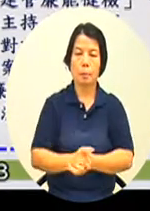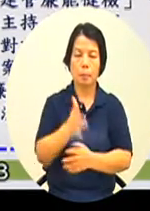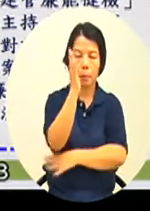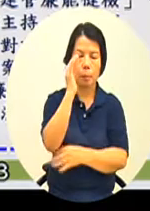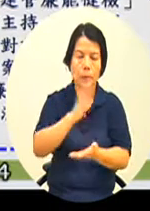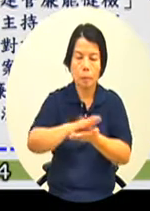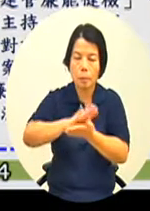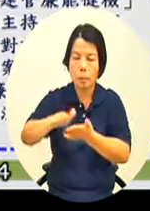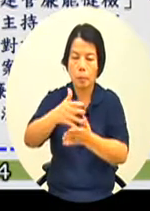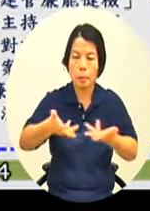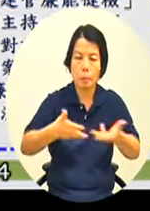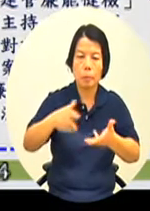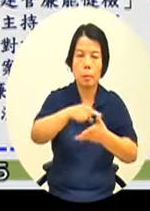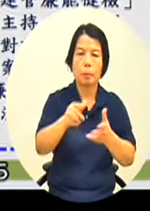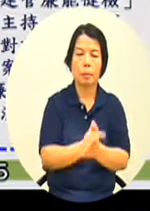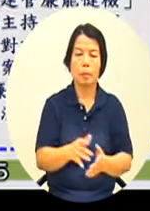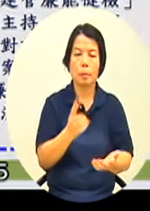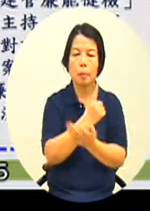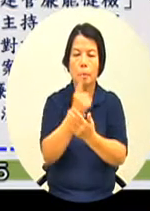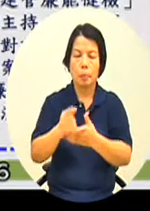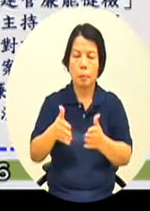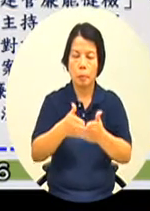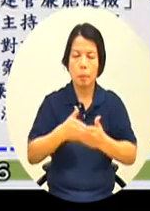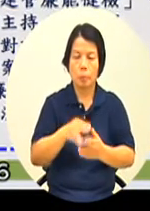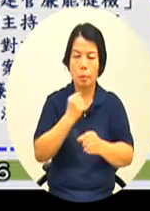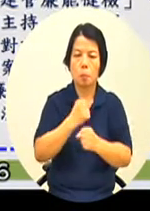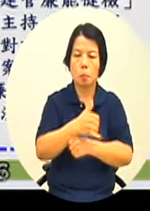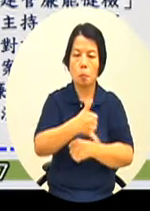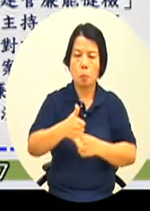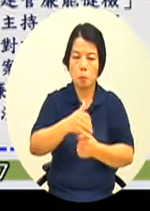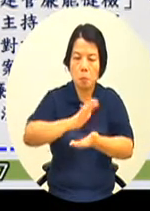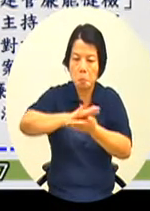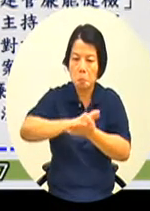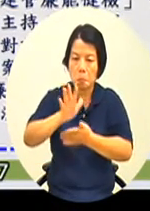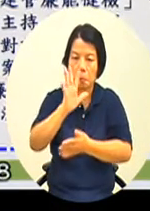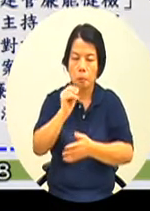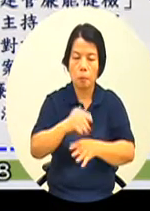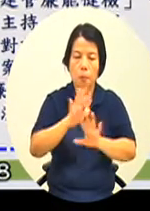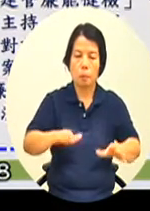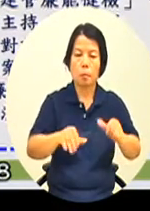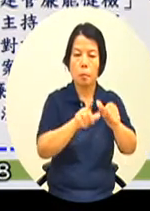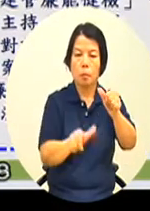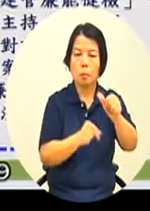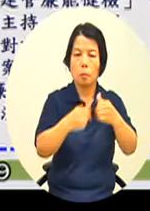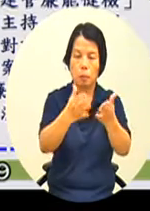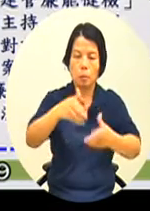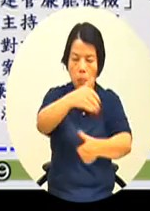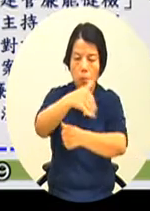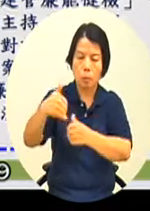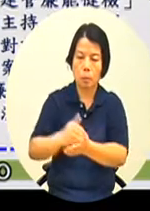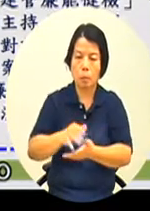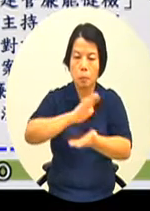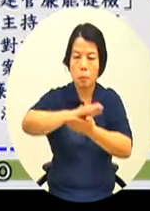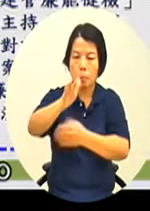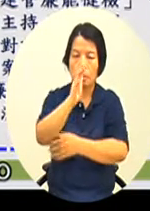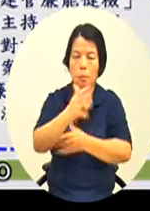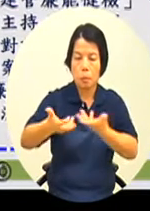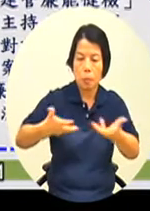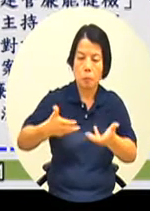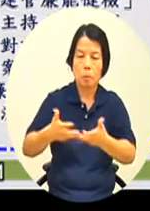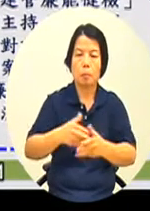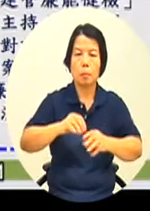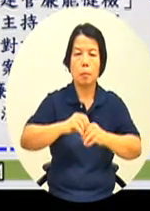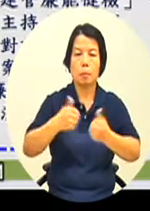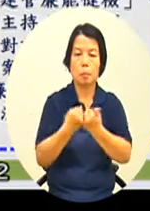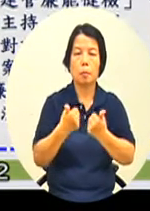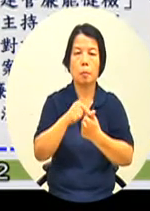测定各项廉能施政的作为。我们在今年的五月部分召开本府的廉政汇报，我们有针对